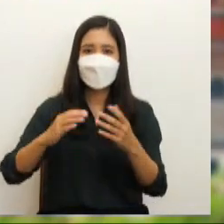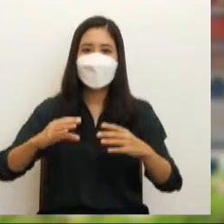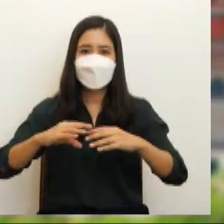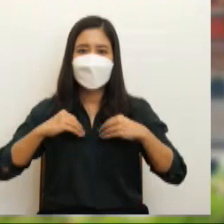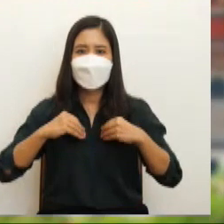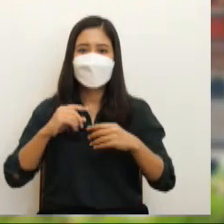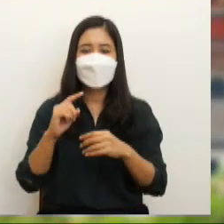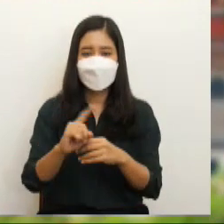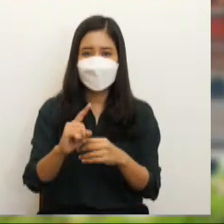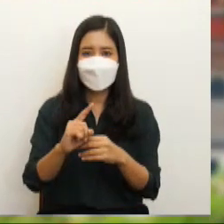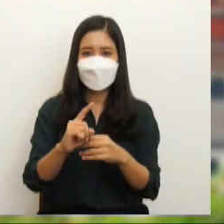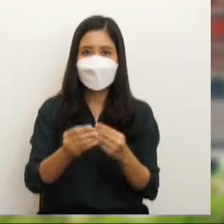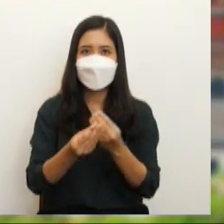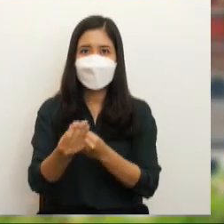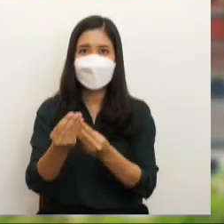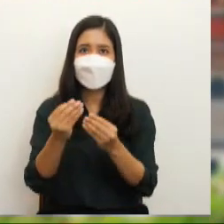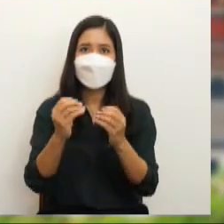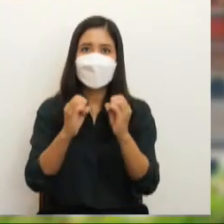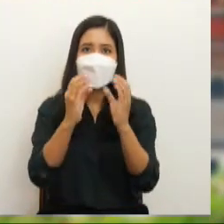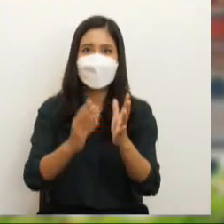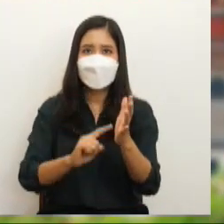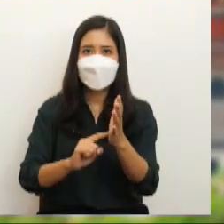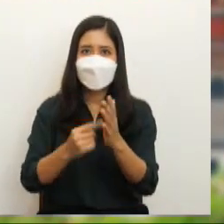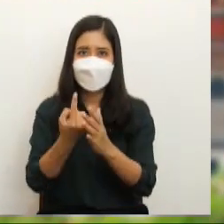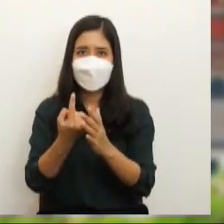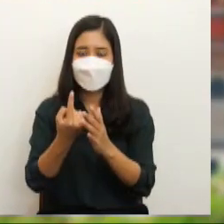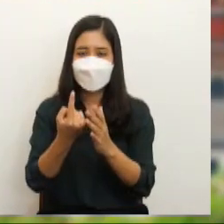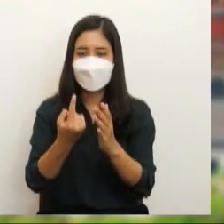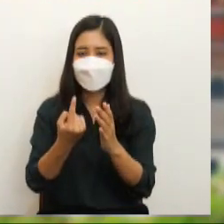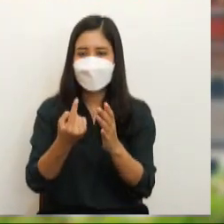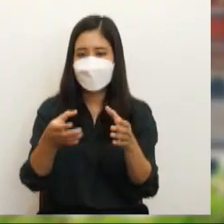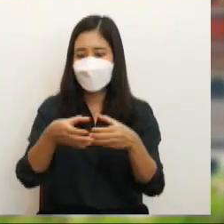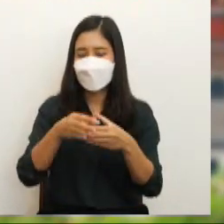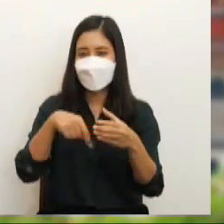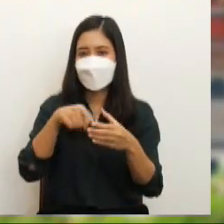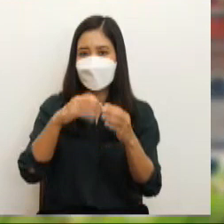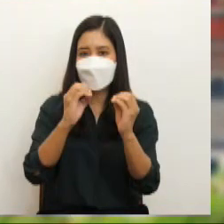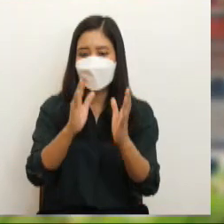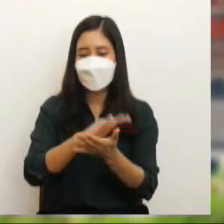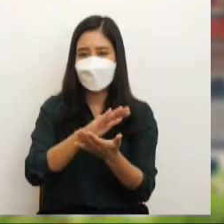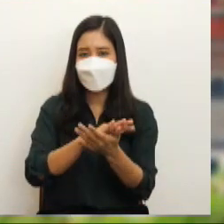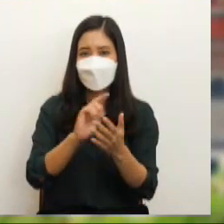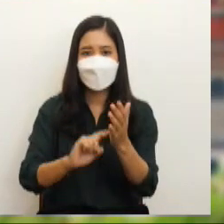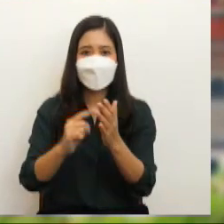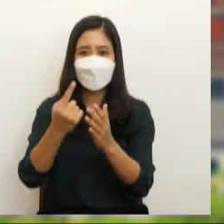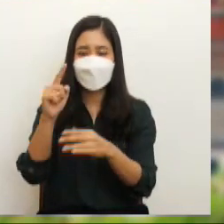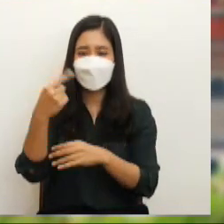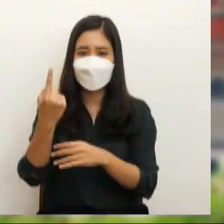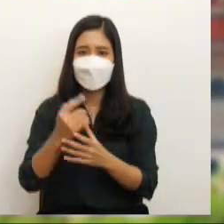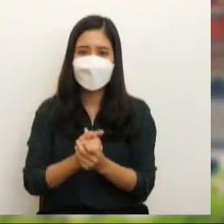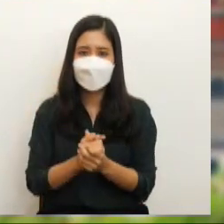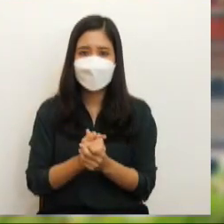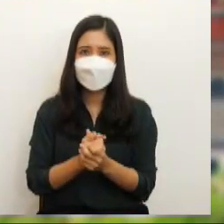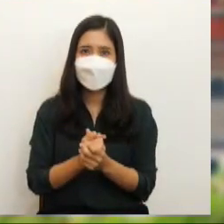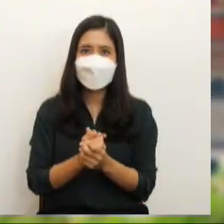คลากรในการศึกษาในสถานศึกษาทั้งหมดเนี่ยเป็นลำดับแรกๆในการได้รับการฉีดวัคซีนหลายท่านบอกว่าเพื่อนฉีดไ